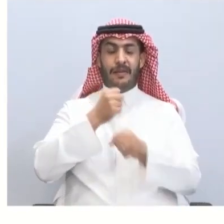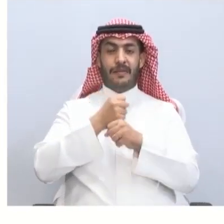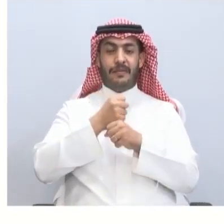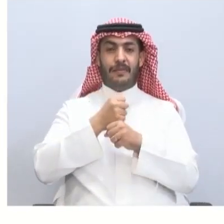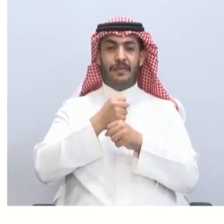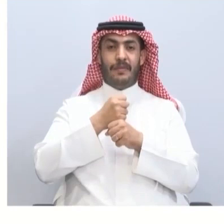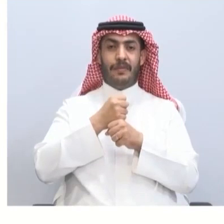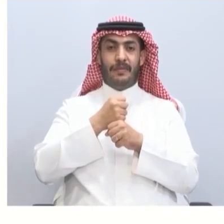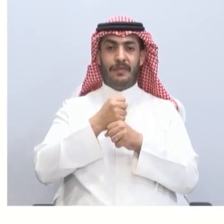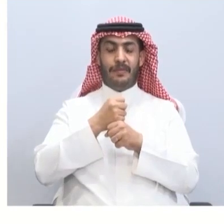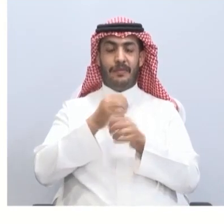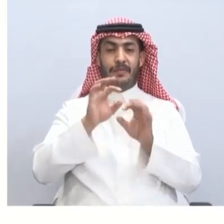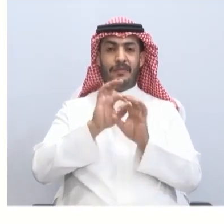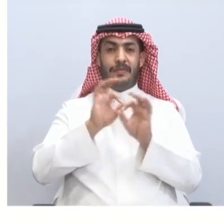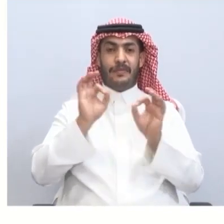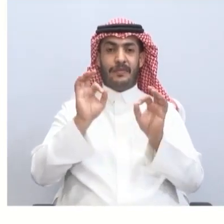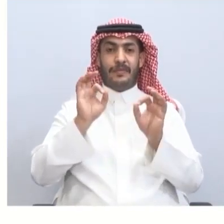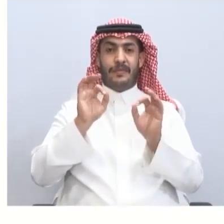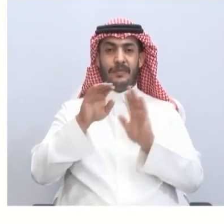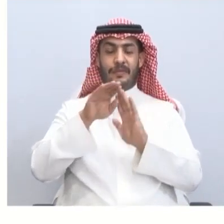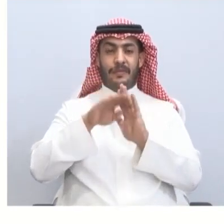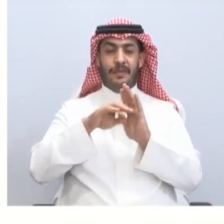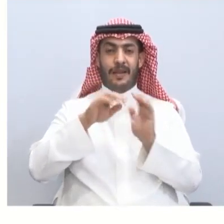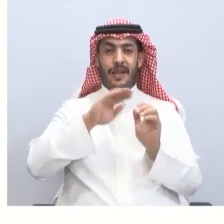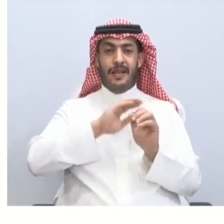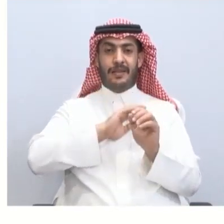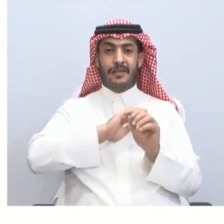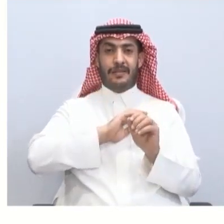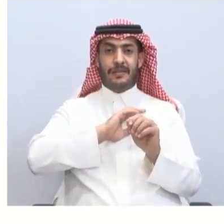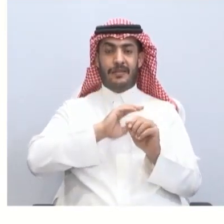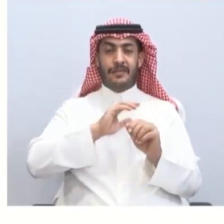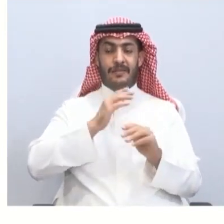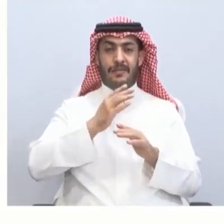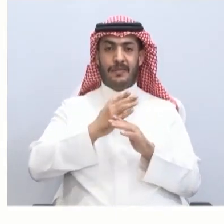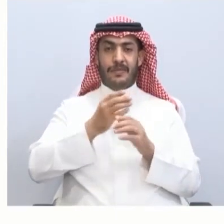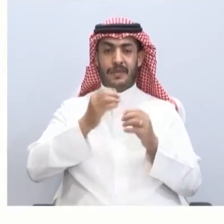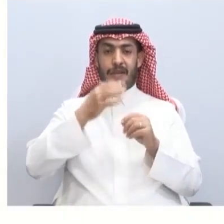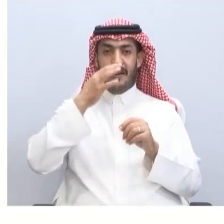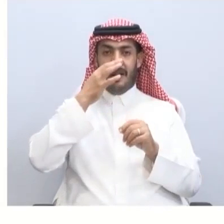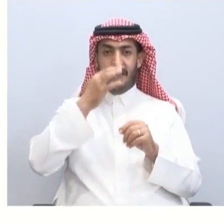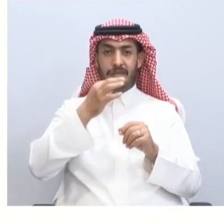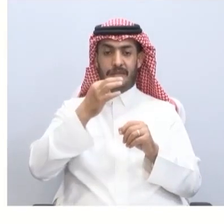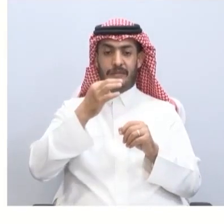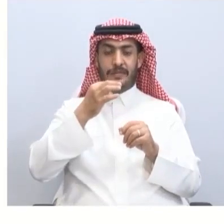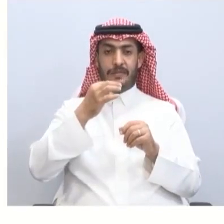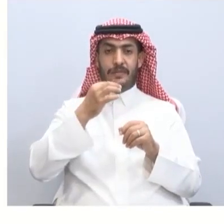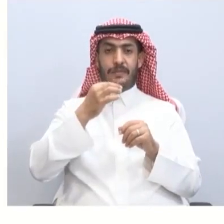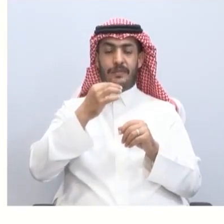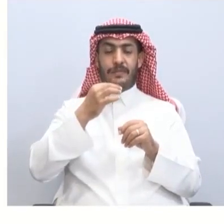العسكري فجهز حمله عسكريه الى عاليه نجد